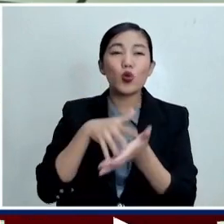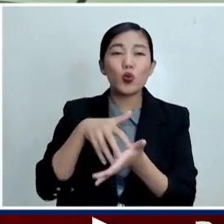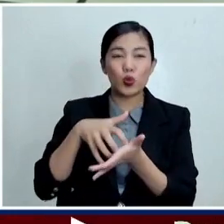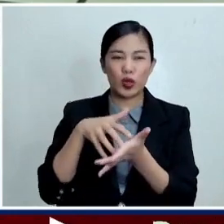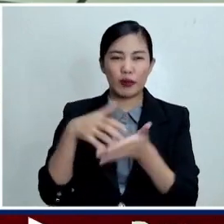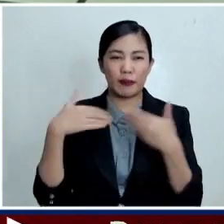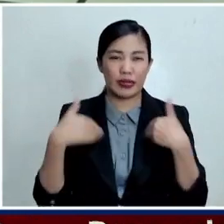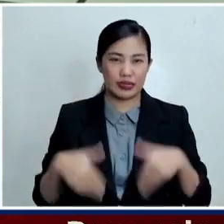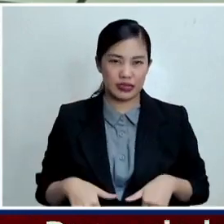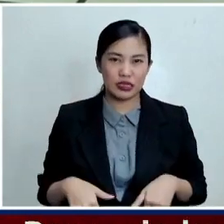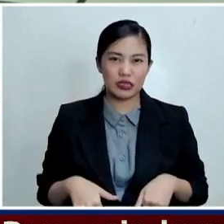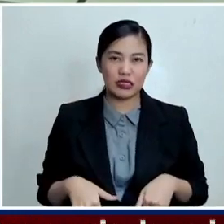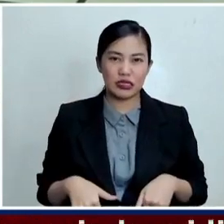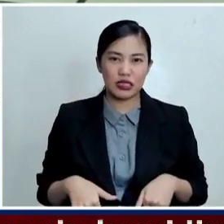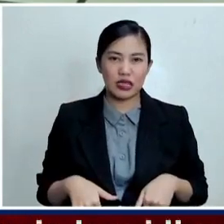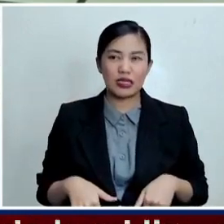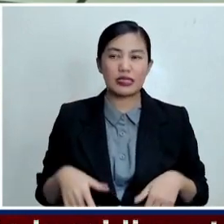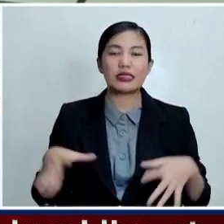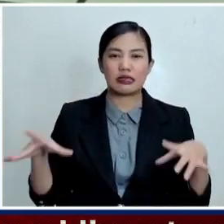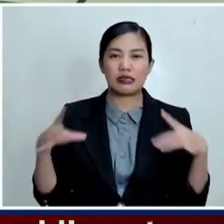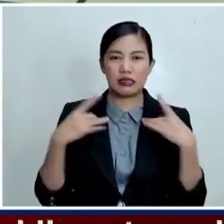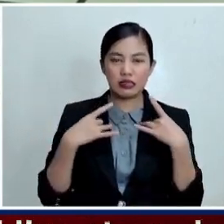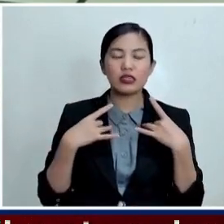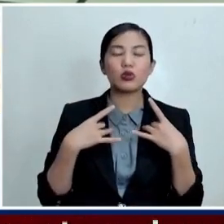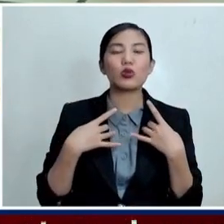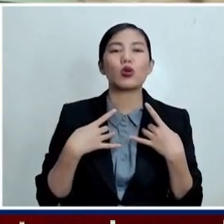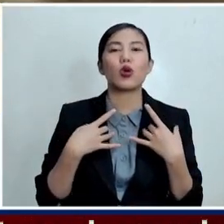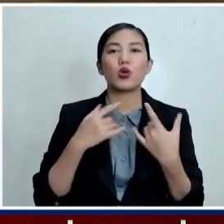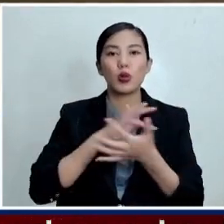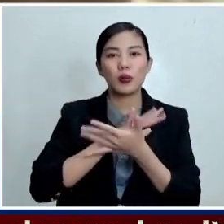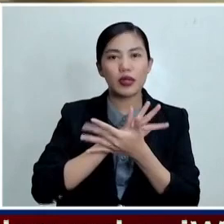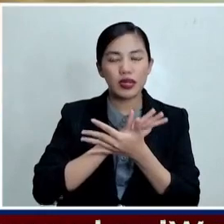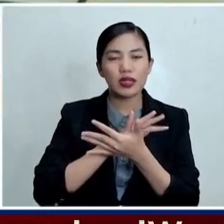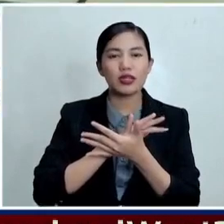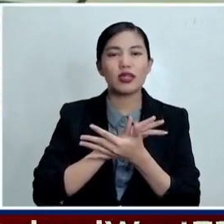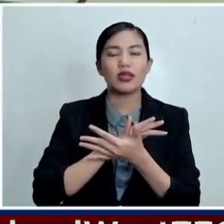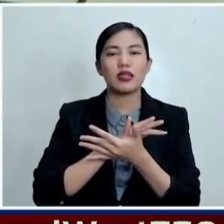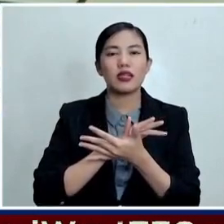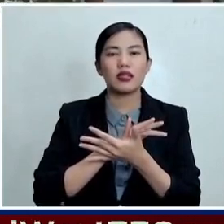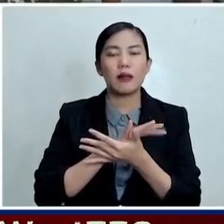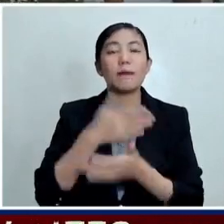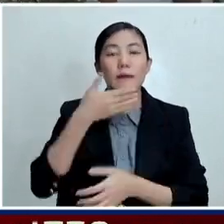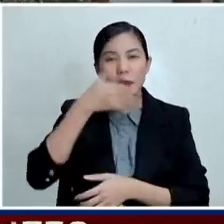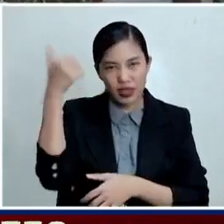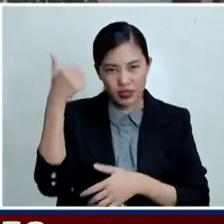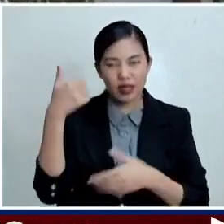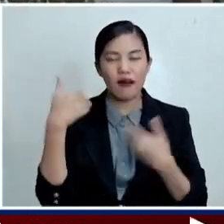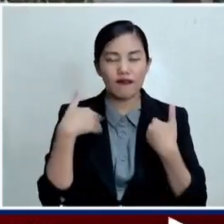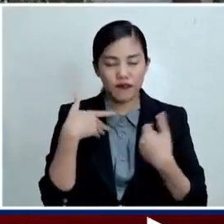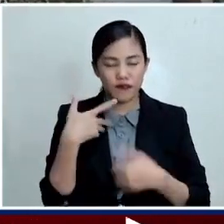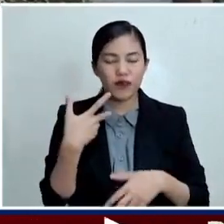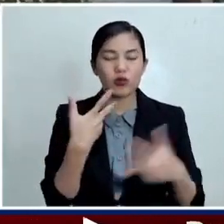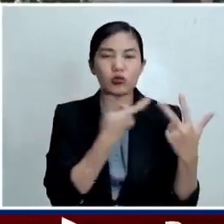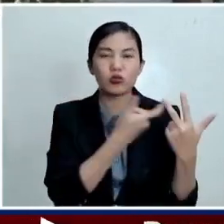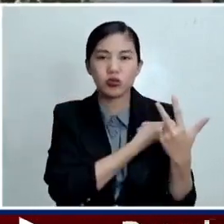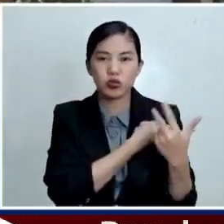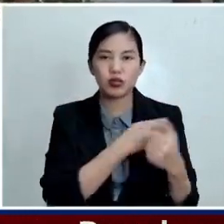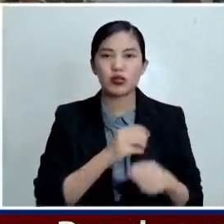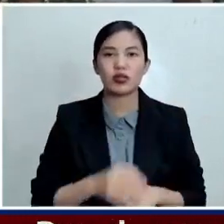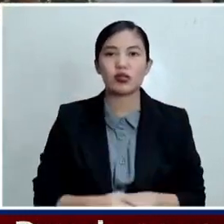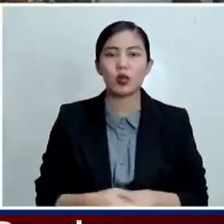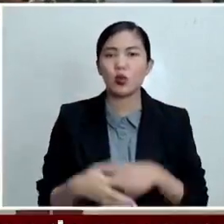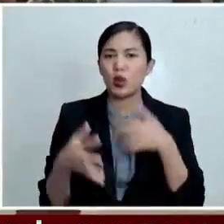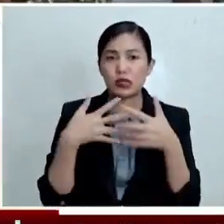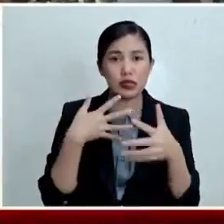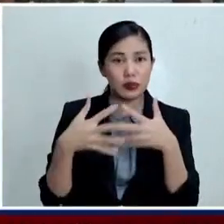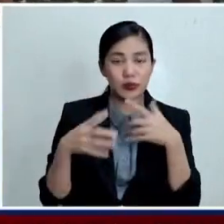yung nagkakaroon ng COVID. So dapat talaga, the more na magpabakuna sila. Kaya naman kahit optional na ang pagsusuot